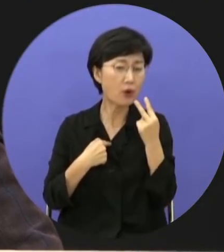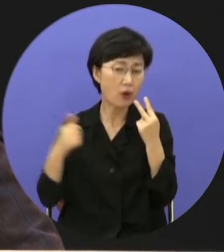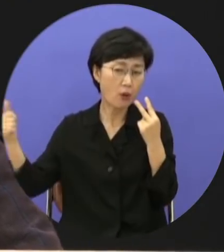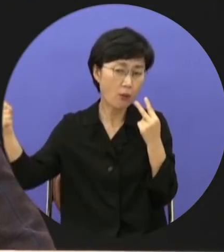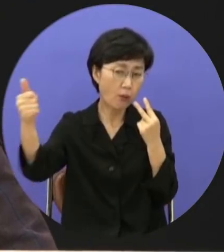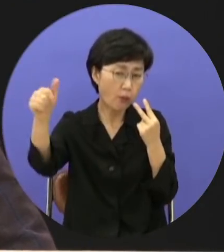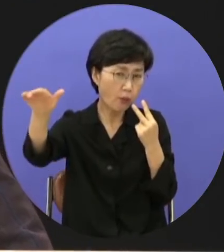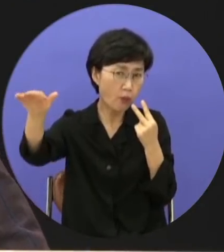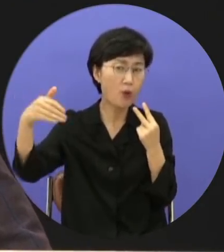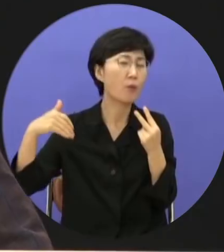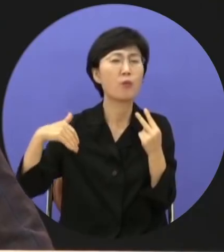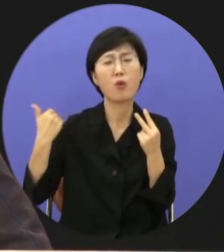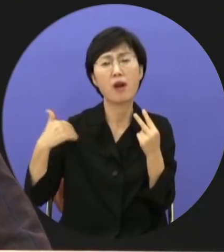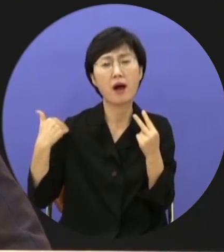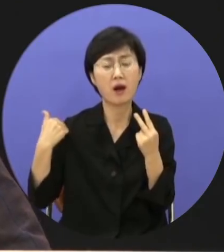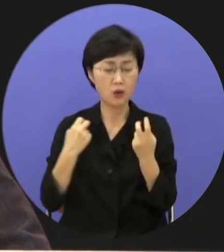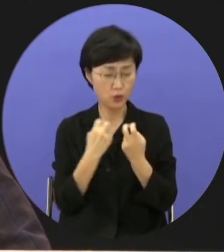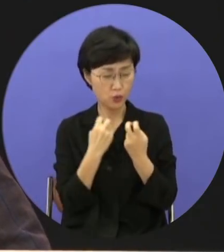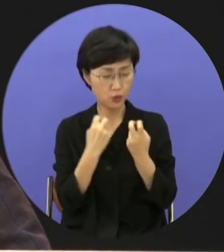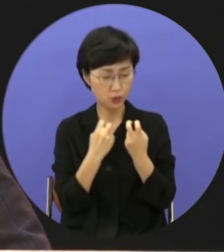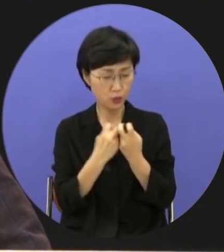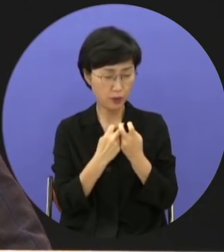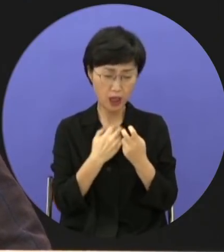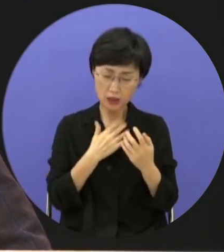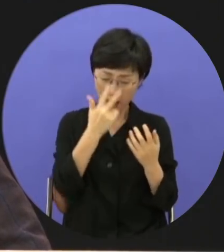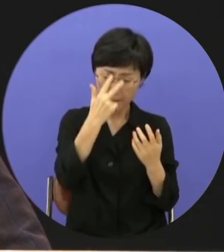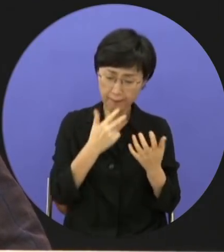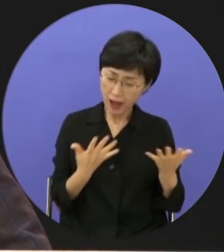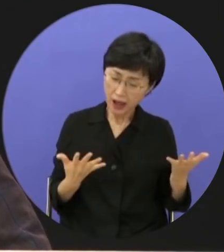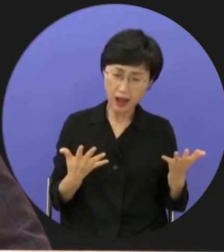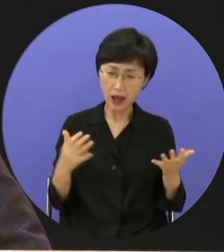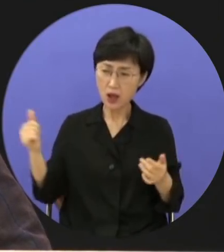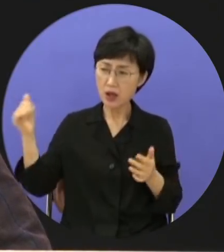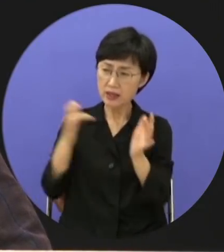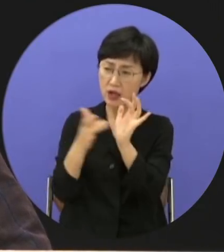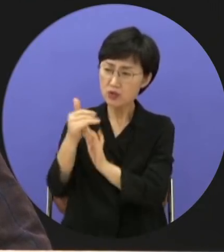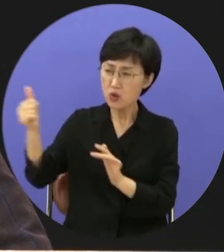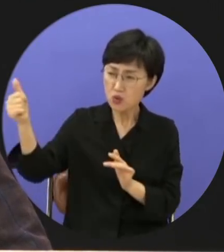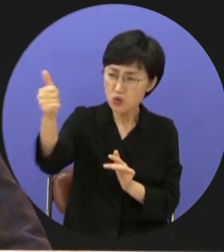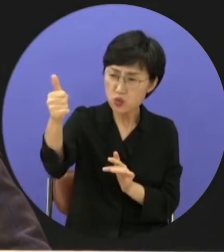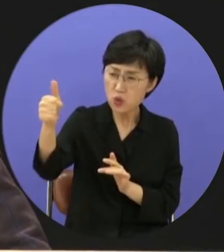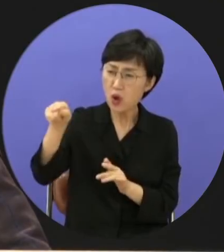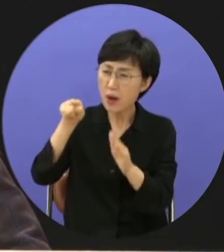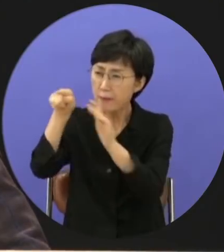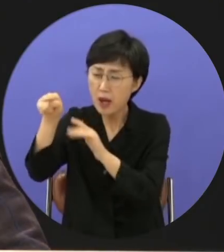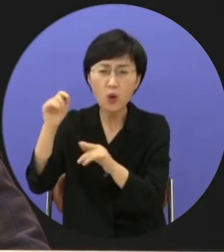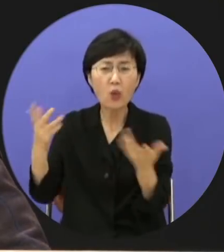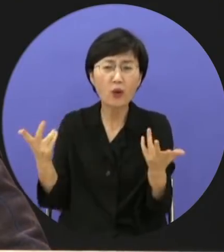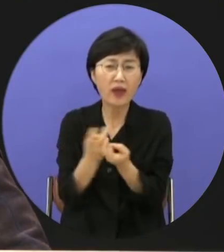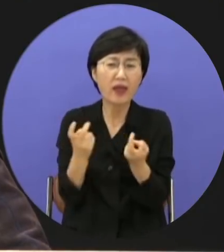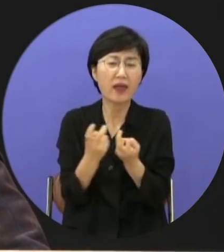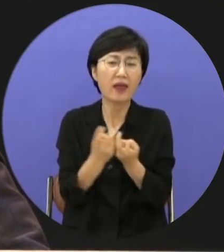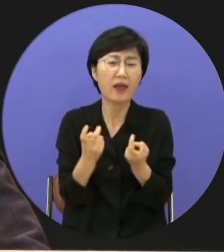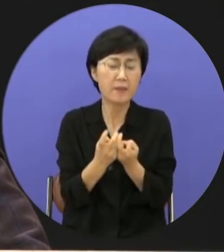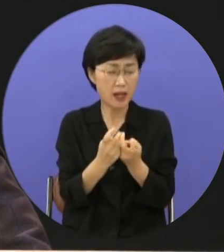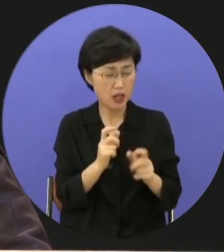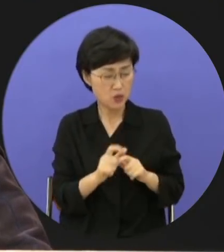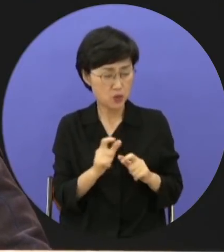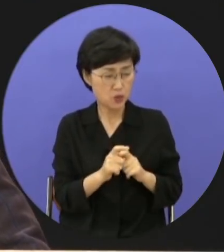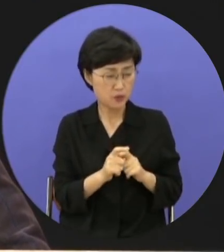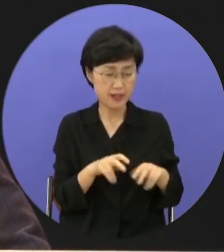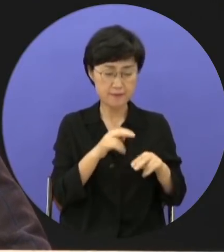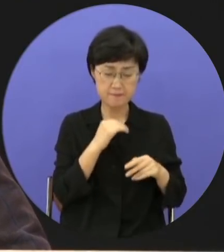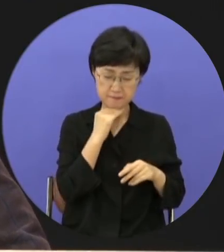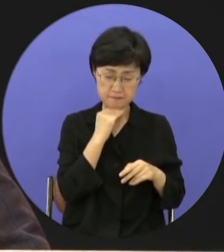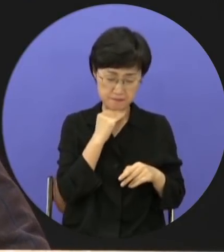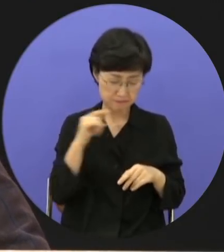수가 없습니다. And because he was visually impaired, he couldn't tell exactly where Jesus was. 그래서 소리를 지른